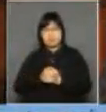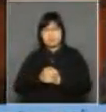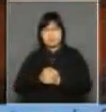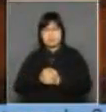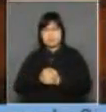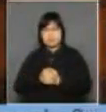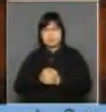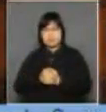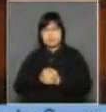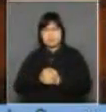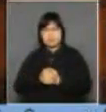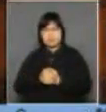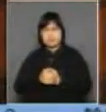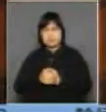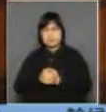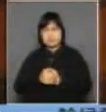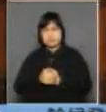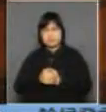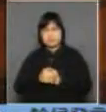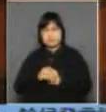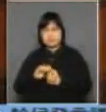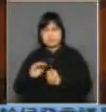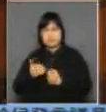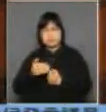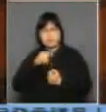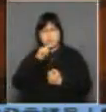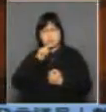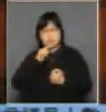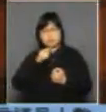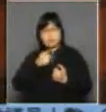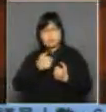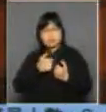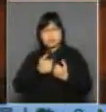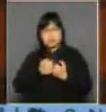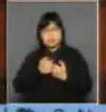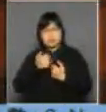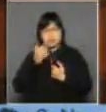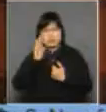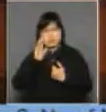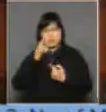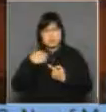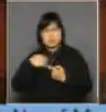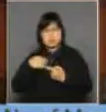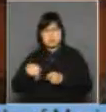但是如果那个新郎是想着不同他